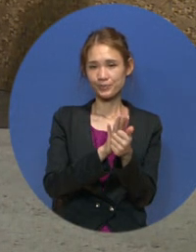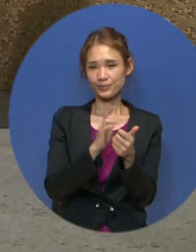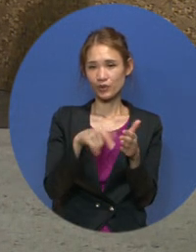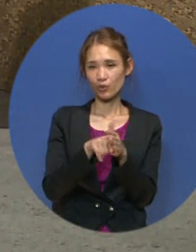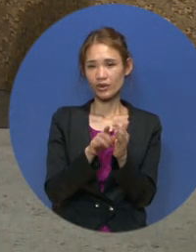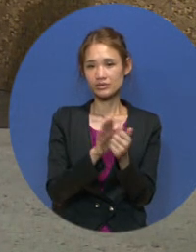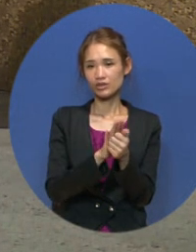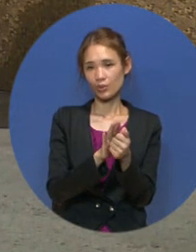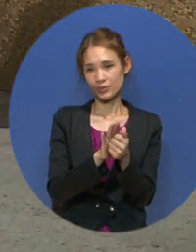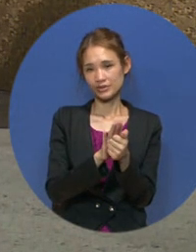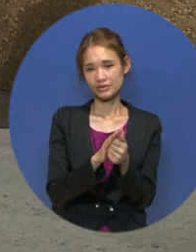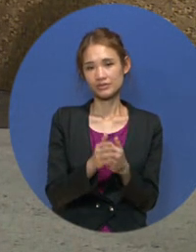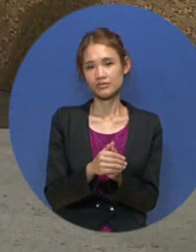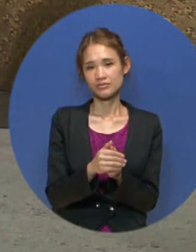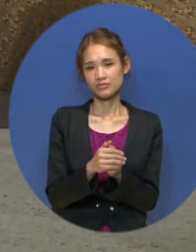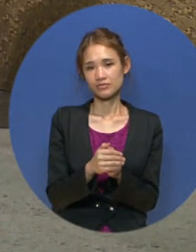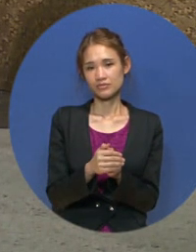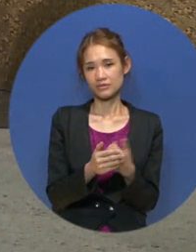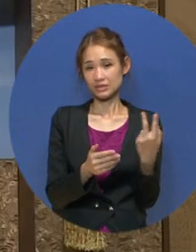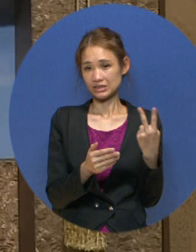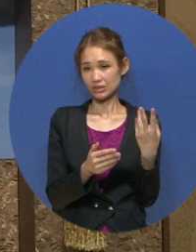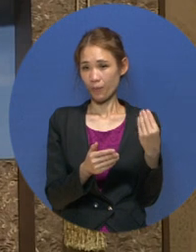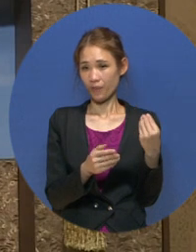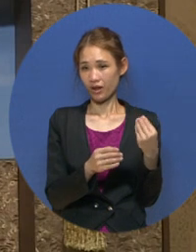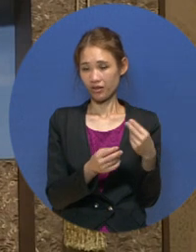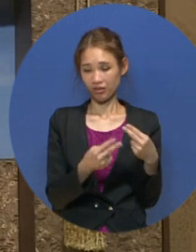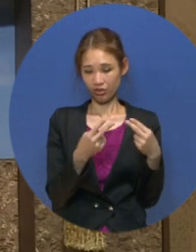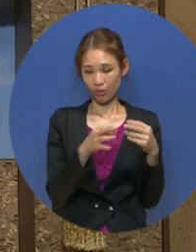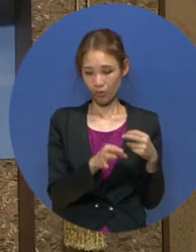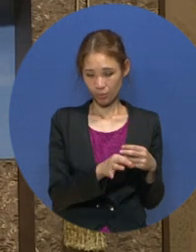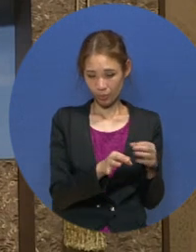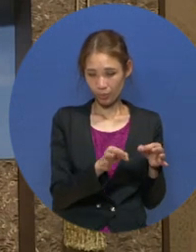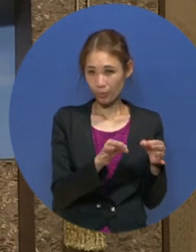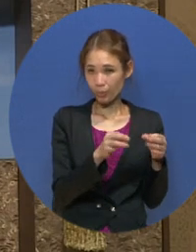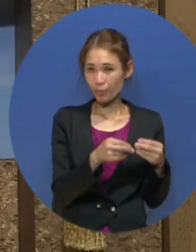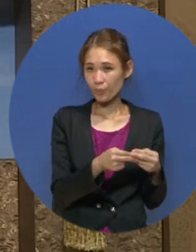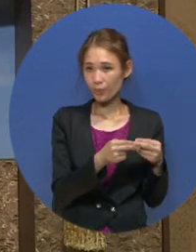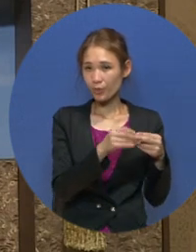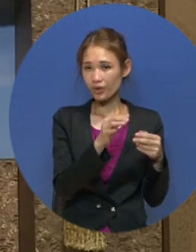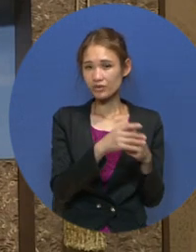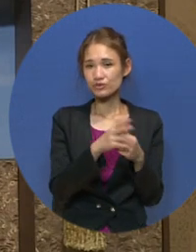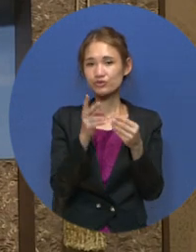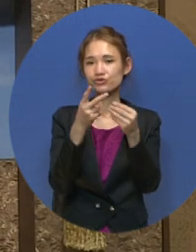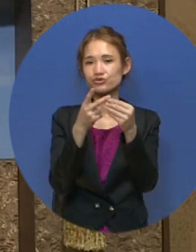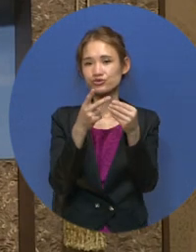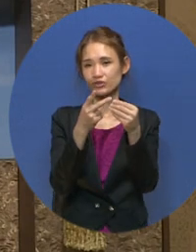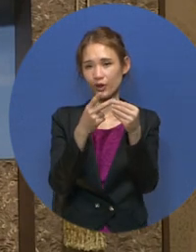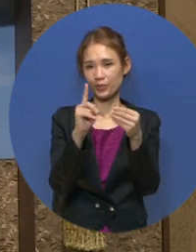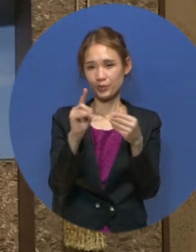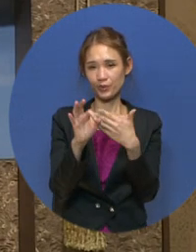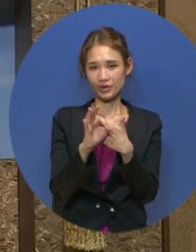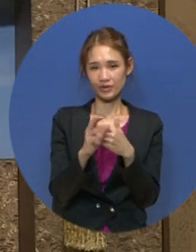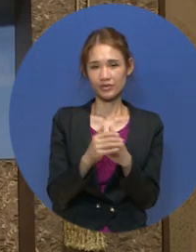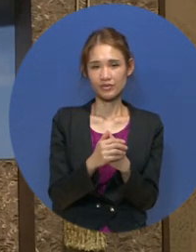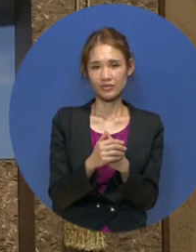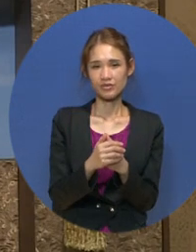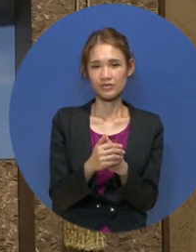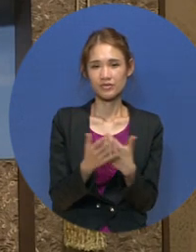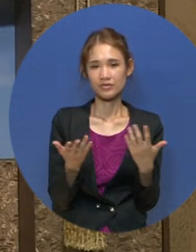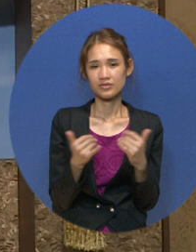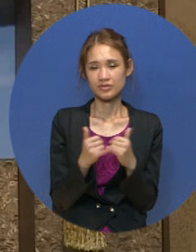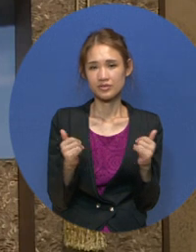제공하는 것인데요. 아까 앞서 2천만 원 모아서 집 산다고 하셨잖아요. 네. 사실은 저희 두 번째 목표가 뭐냐면